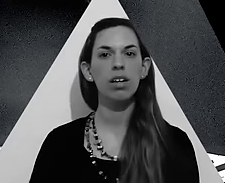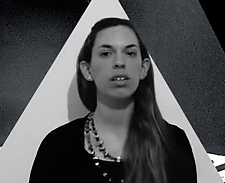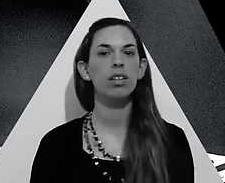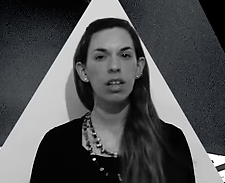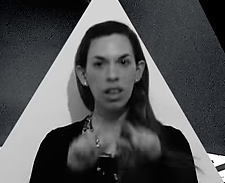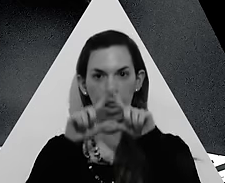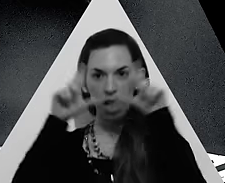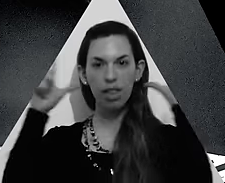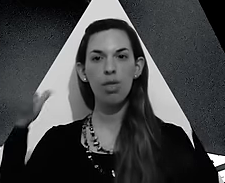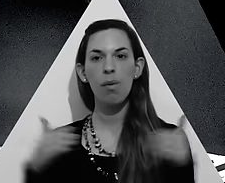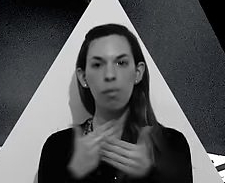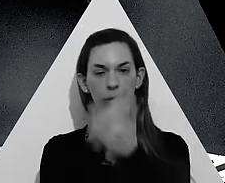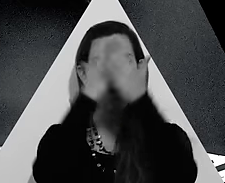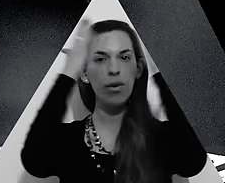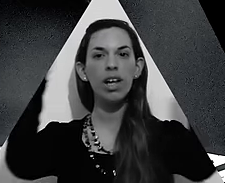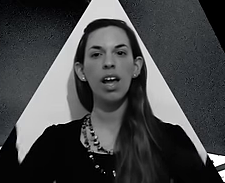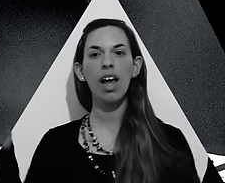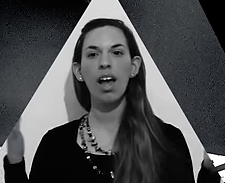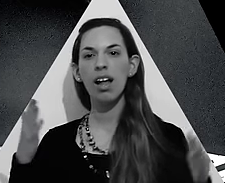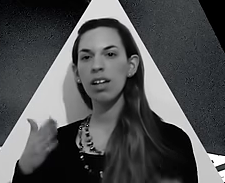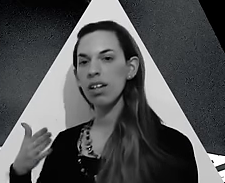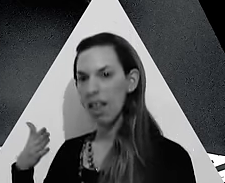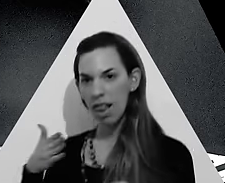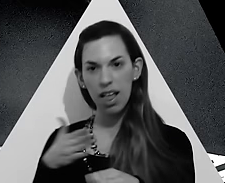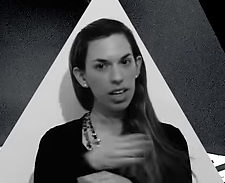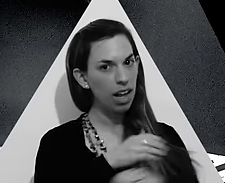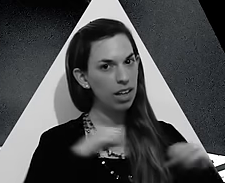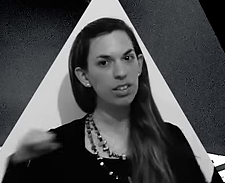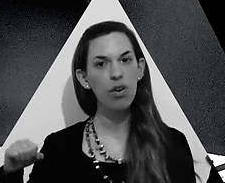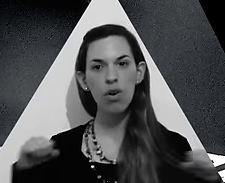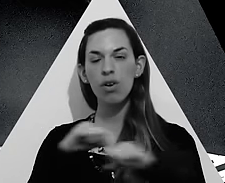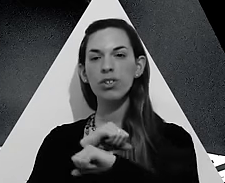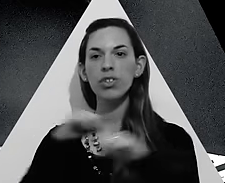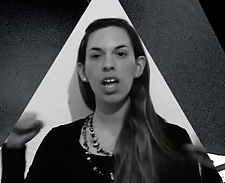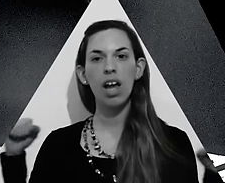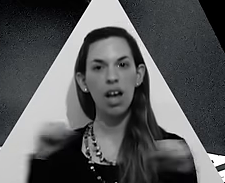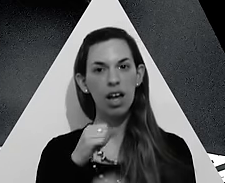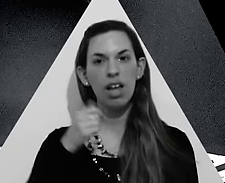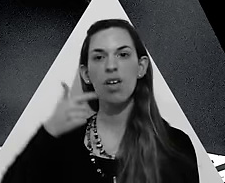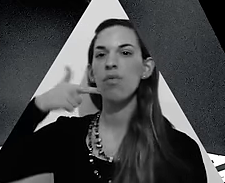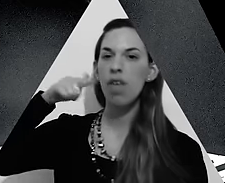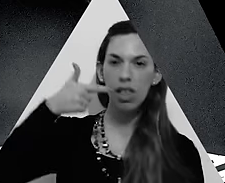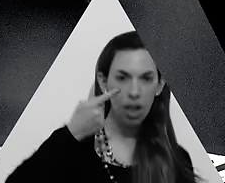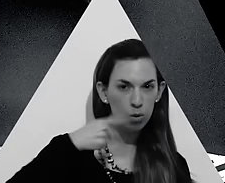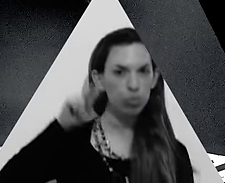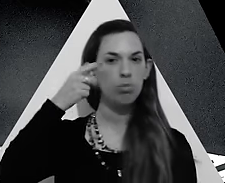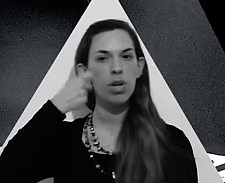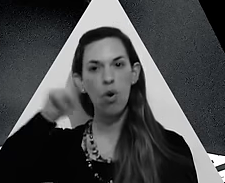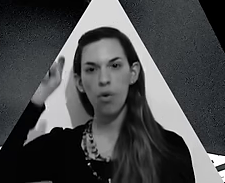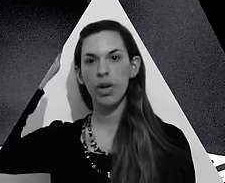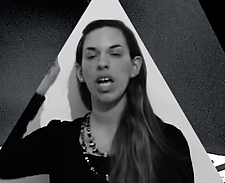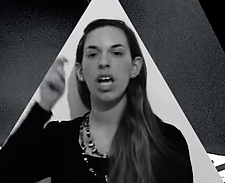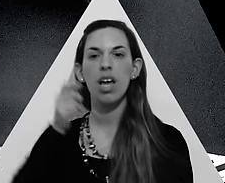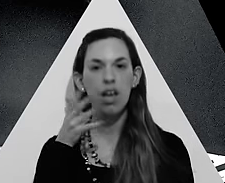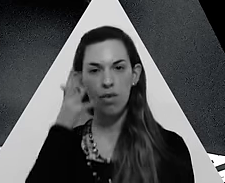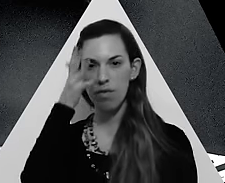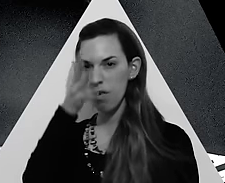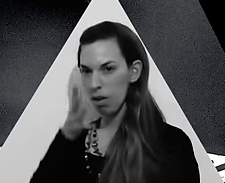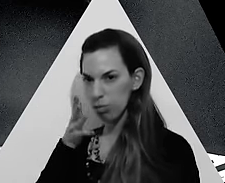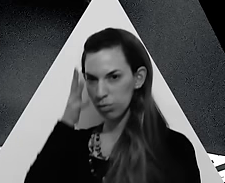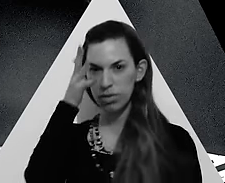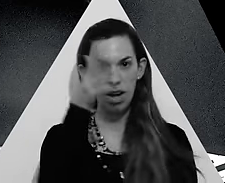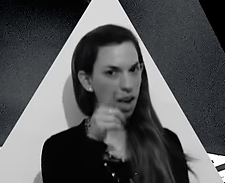זוהר להתעורר בבוקר קשה להיכנס לכושר קשה הדלק שוב ביוקר